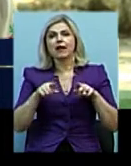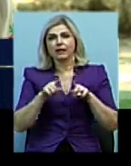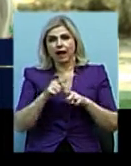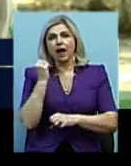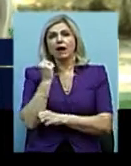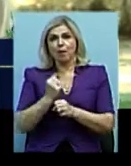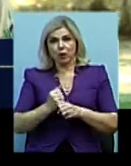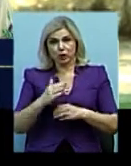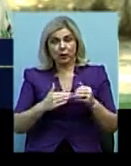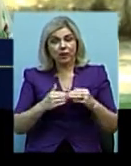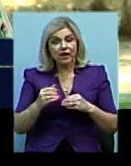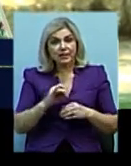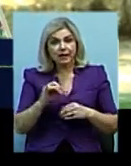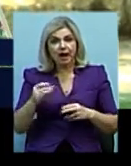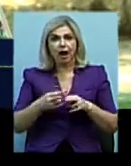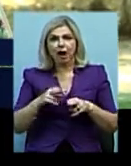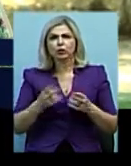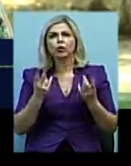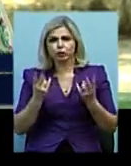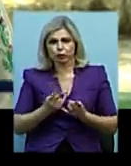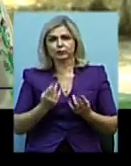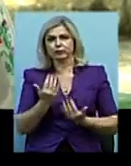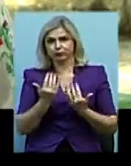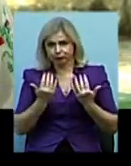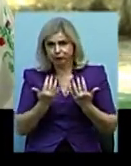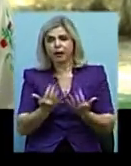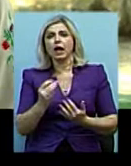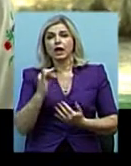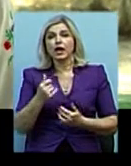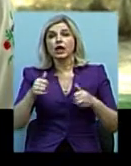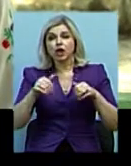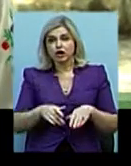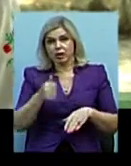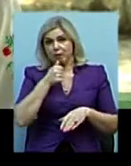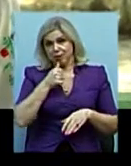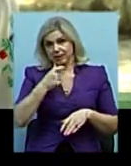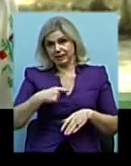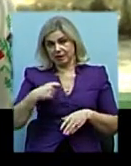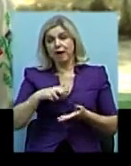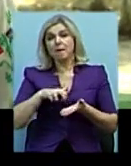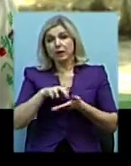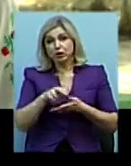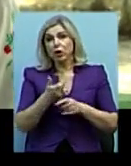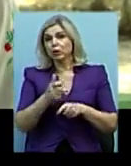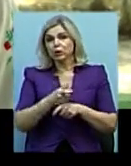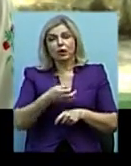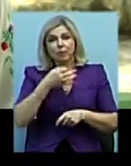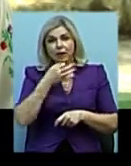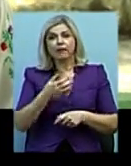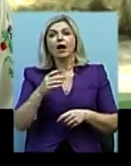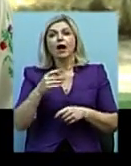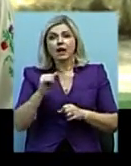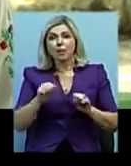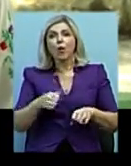робітничі професії, які користуються попитом. Тому я вирішила себе спробувати. Пішла, мені дуже сподобалось, скажімо так. Можу навіть роботи